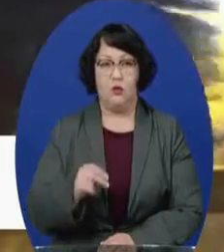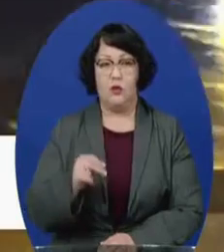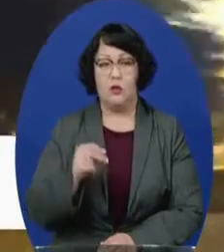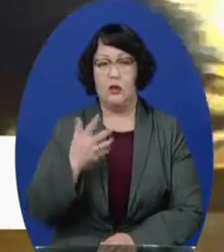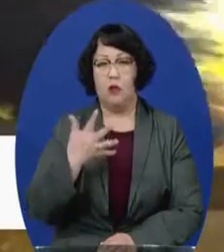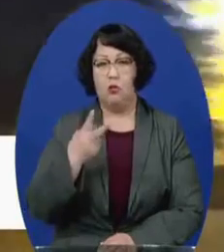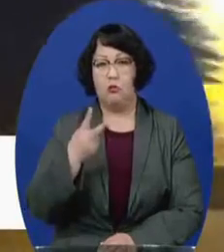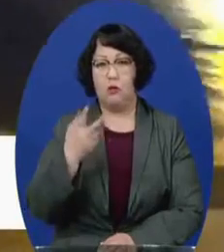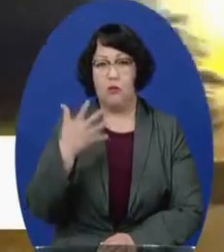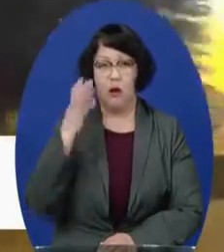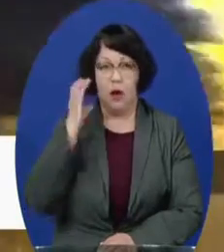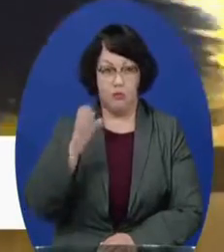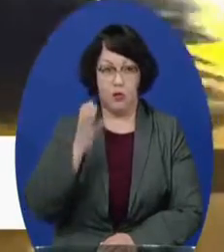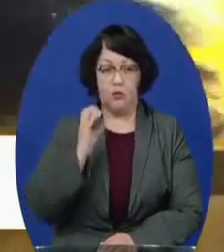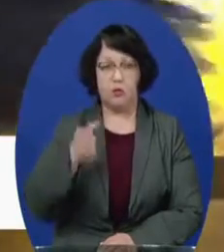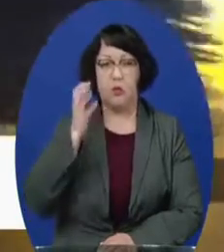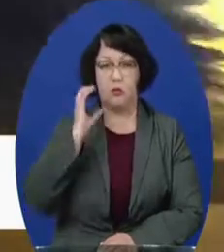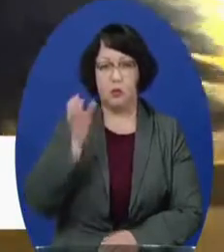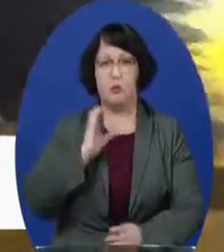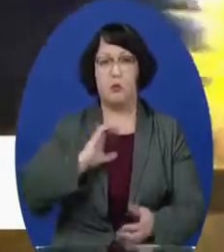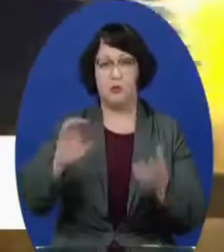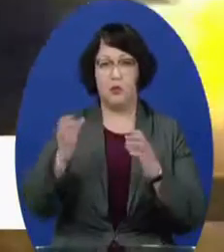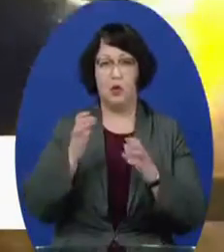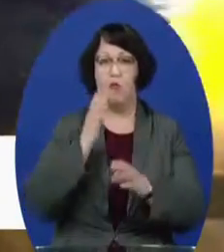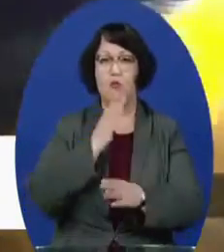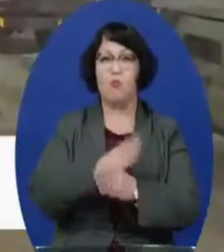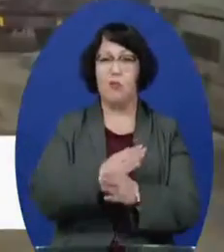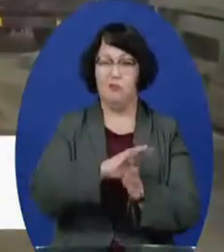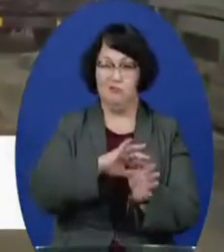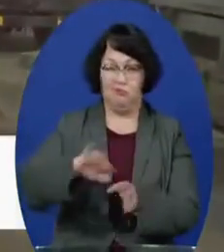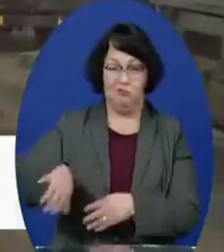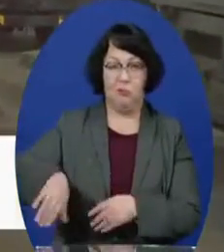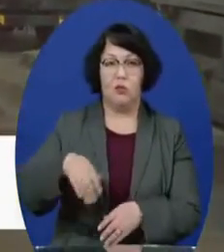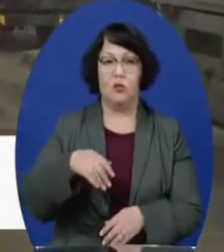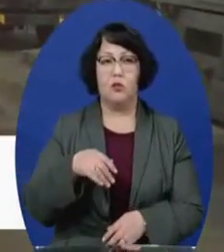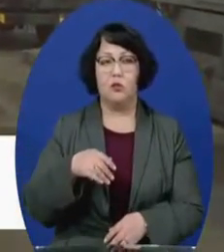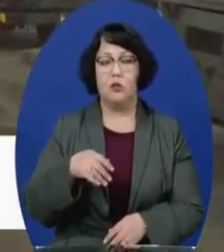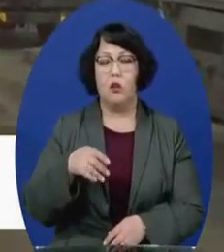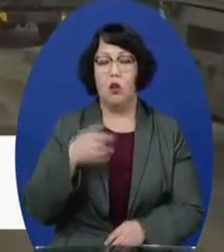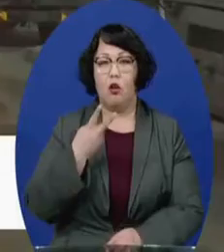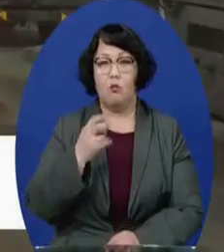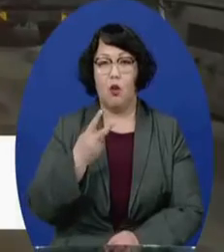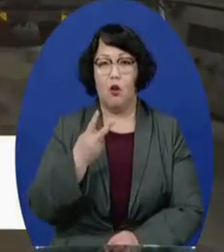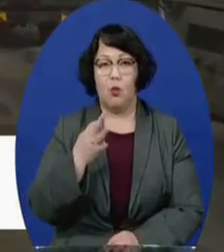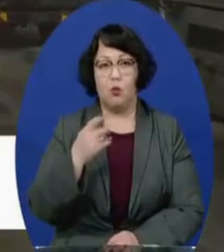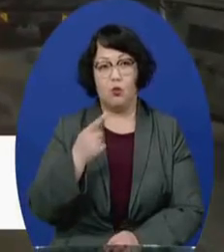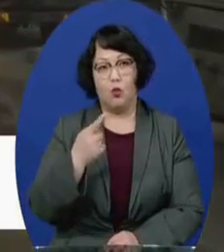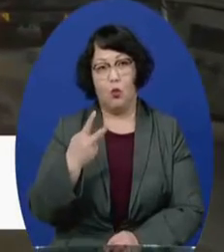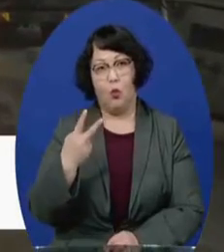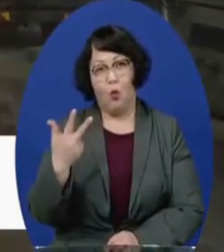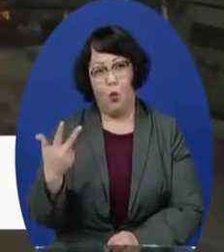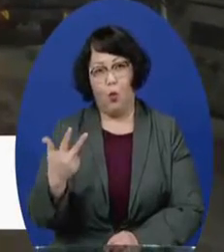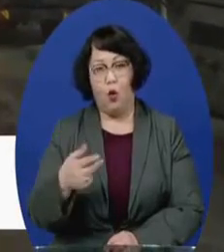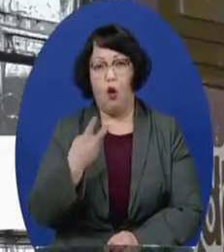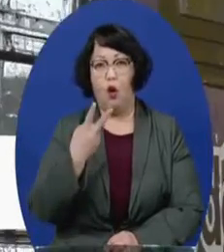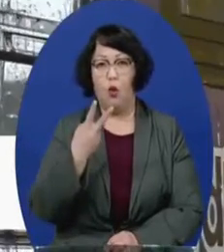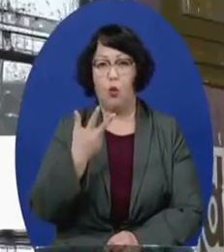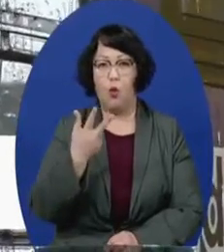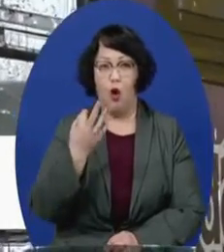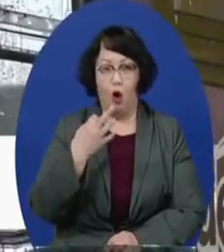онд 525 автобус нийтийн тээврийн үйлчилгээнээс хасагдана. Харин 2022 онд 123, 2023